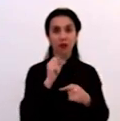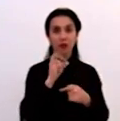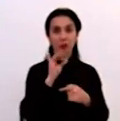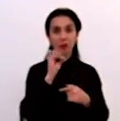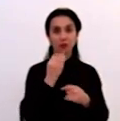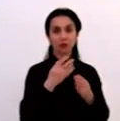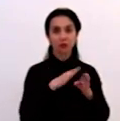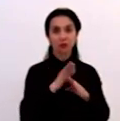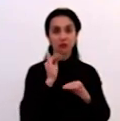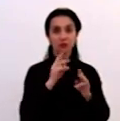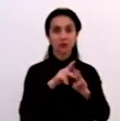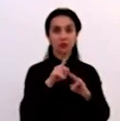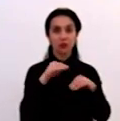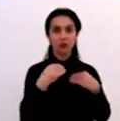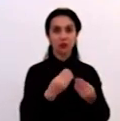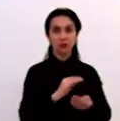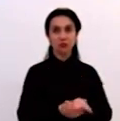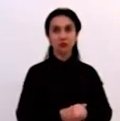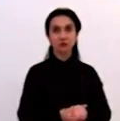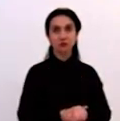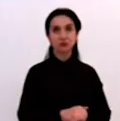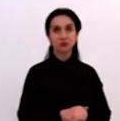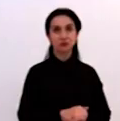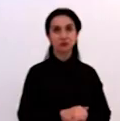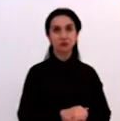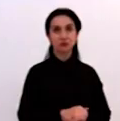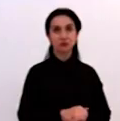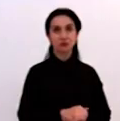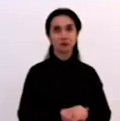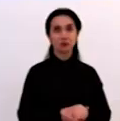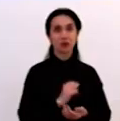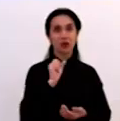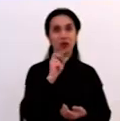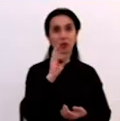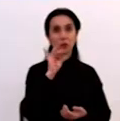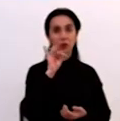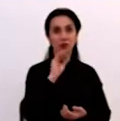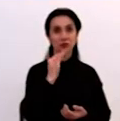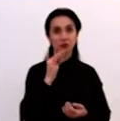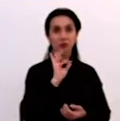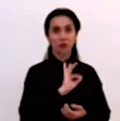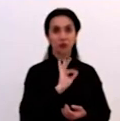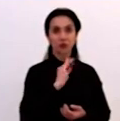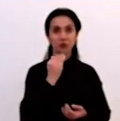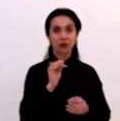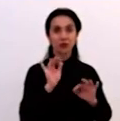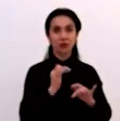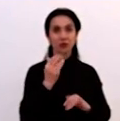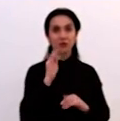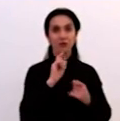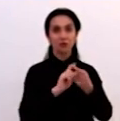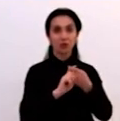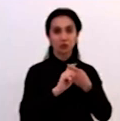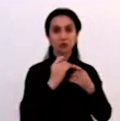axborotlarning yaxlitligiga zarar yetkazish. Yana axborot foydalanuvchilarga kompyuter